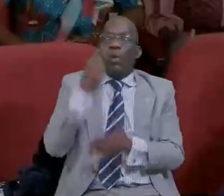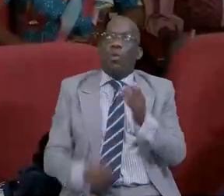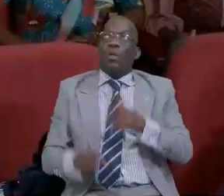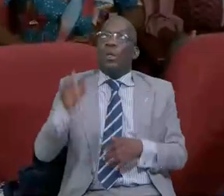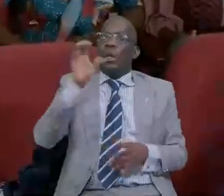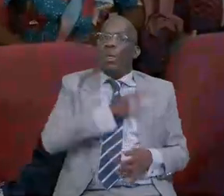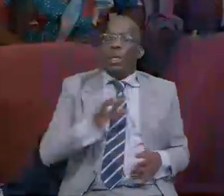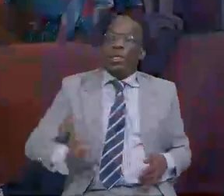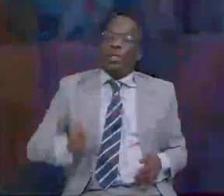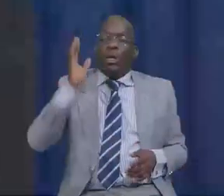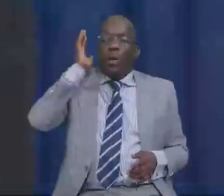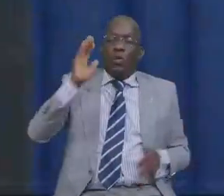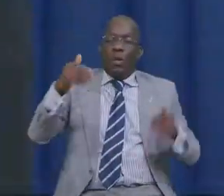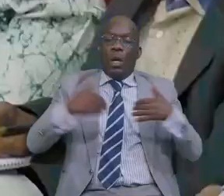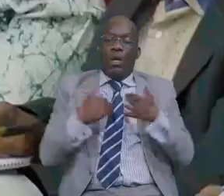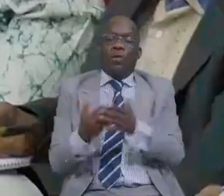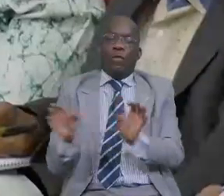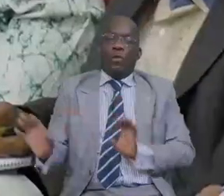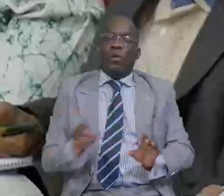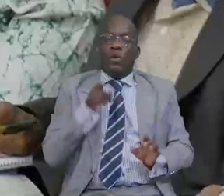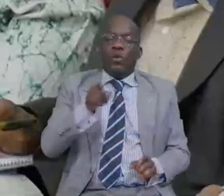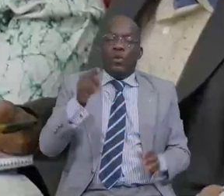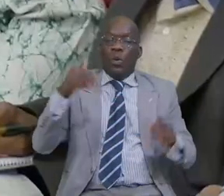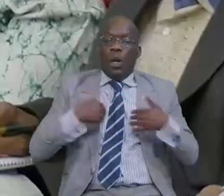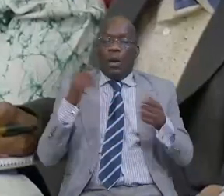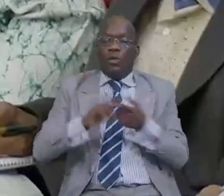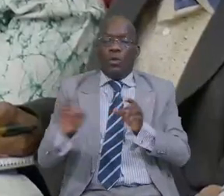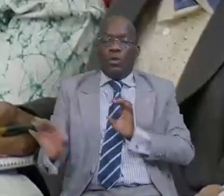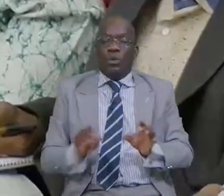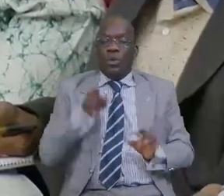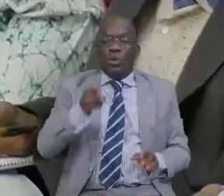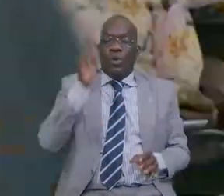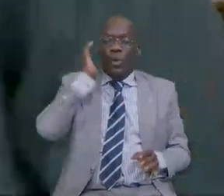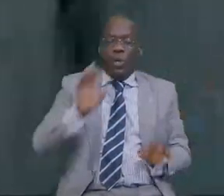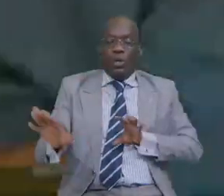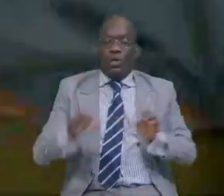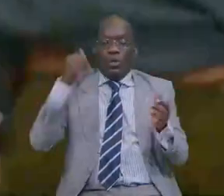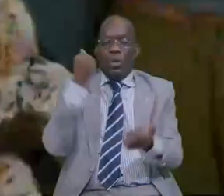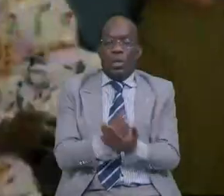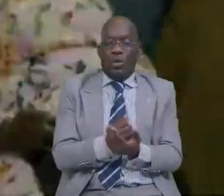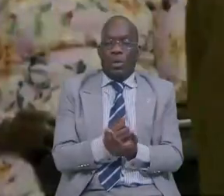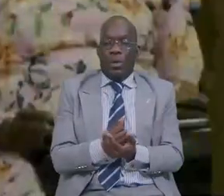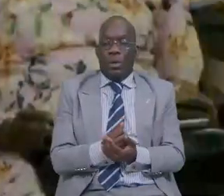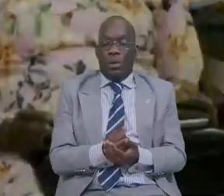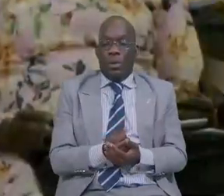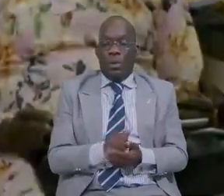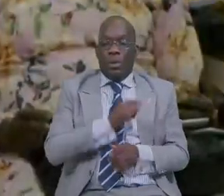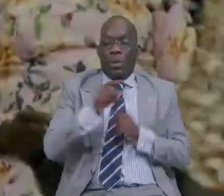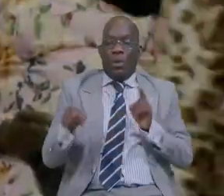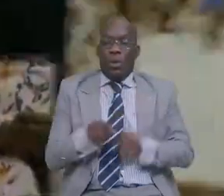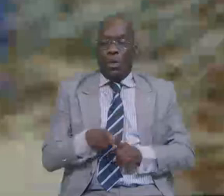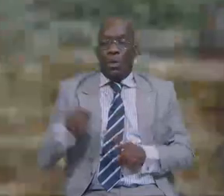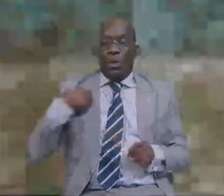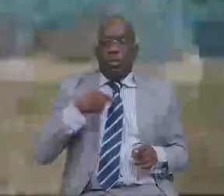Et ce que Christ serait en train de faire, tu dois le faire. Tu le feras. Quand nous